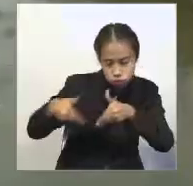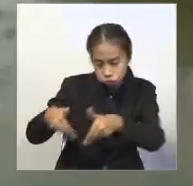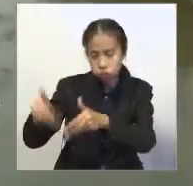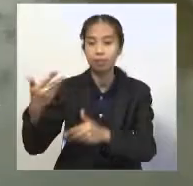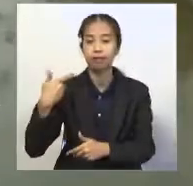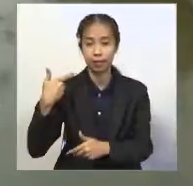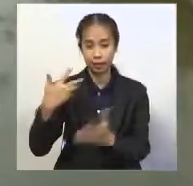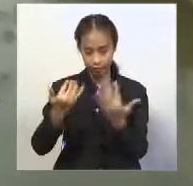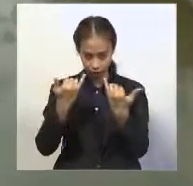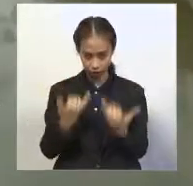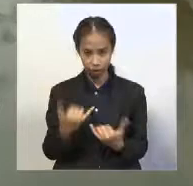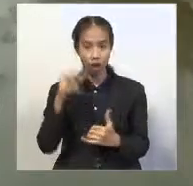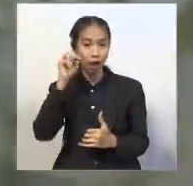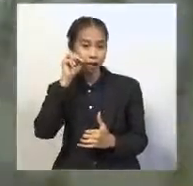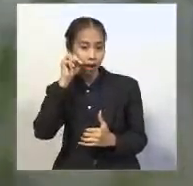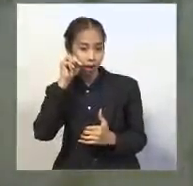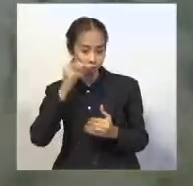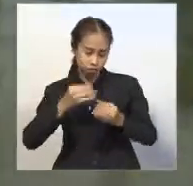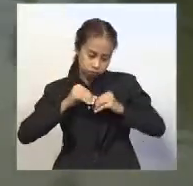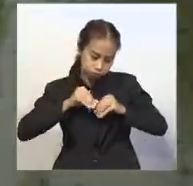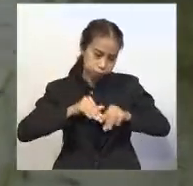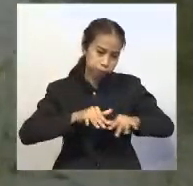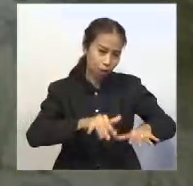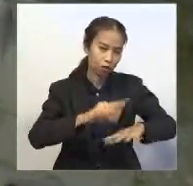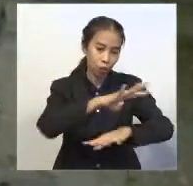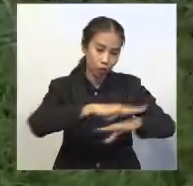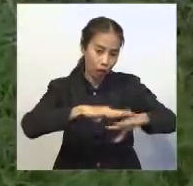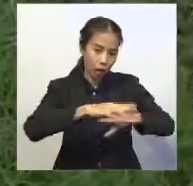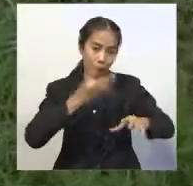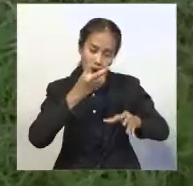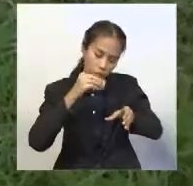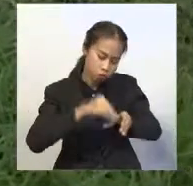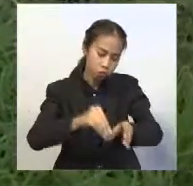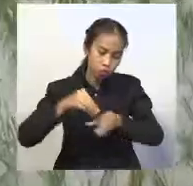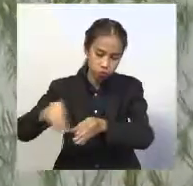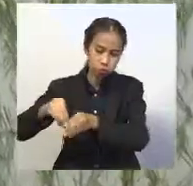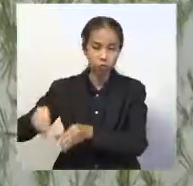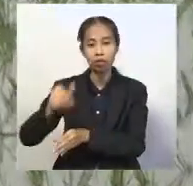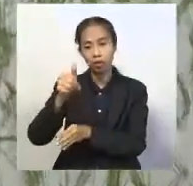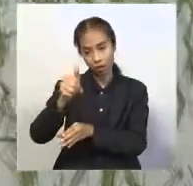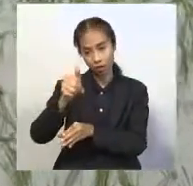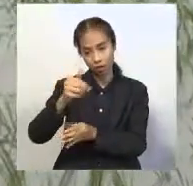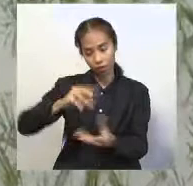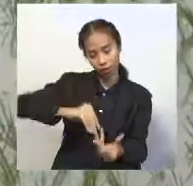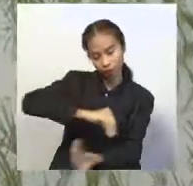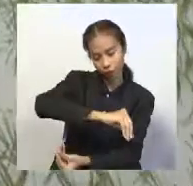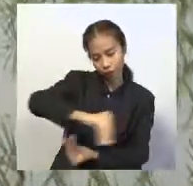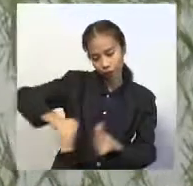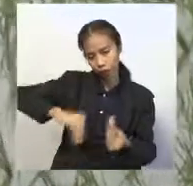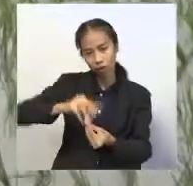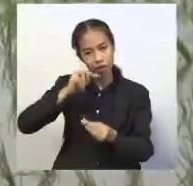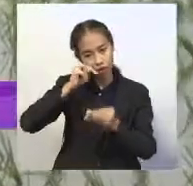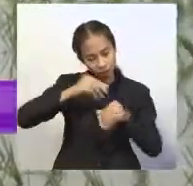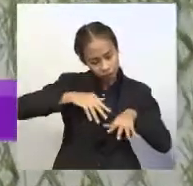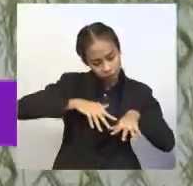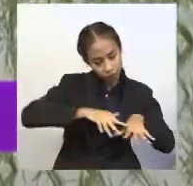ลประทานน่านได้ปล่อยน้ำเข้าพื้นที่นาให้เกษตรกรอย่างสม่ำเสมอและสับเปลี่ยนหมุนเวียนอย่างมีระบบไม่มี